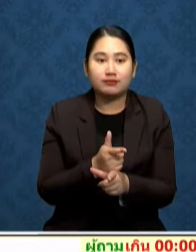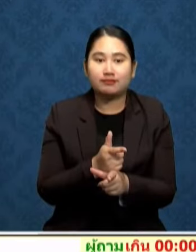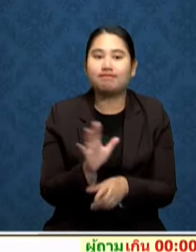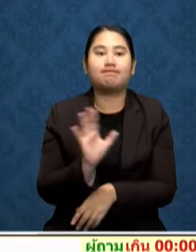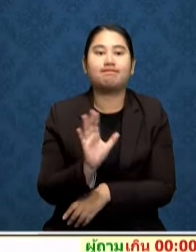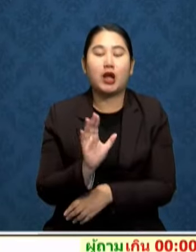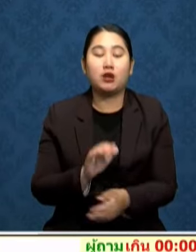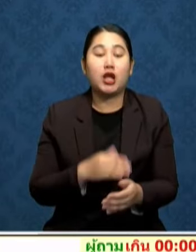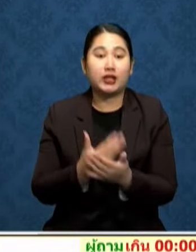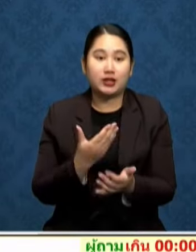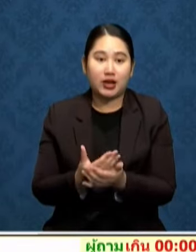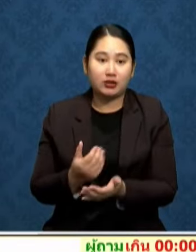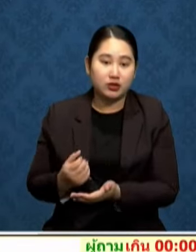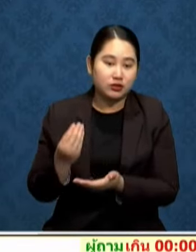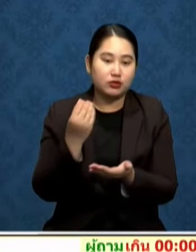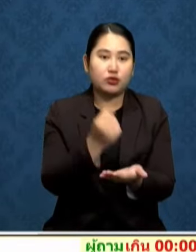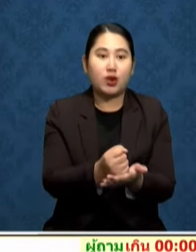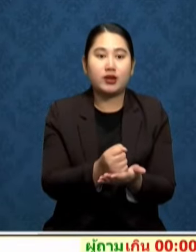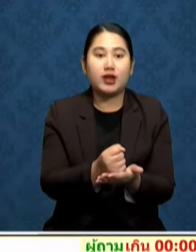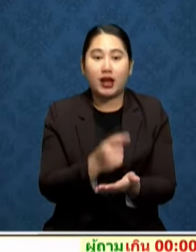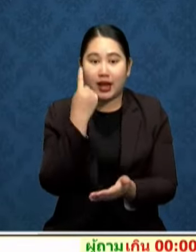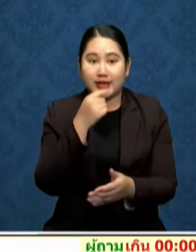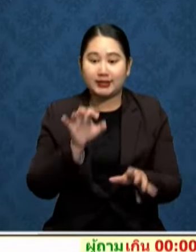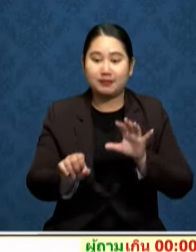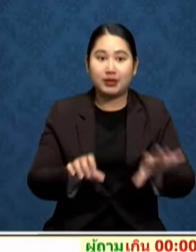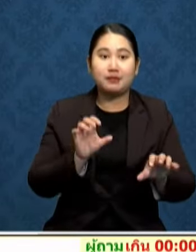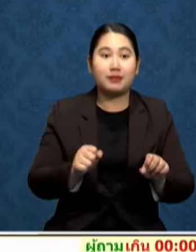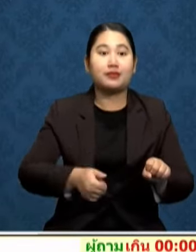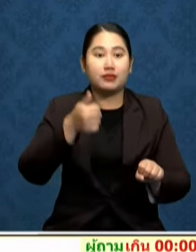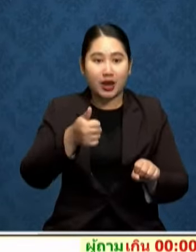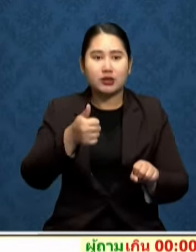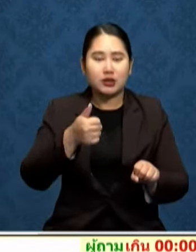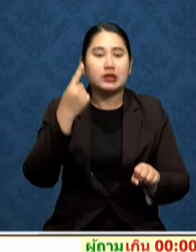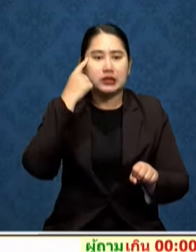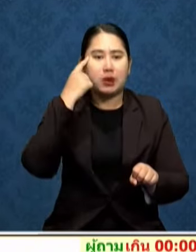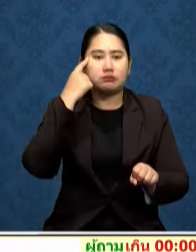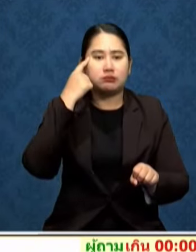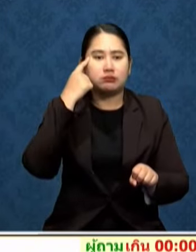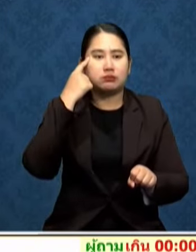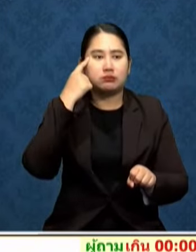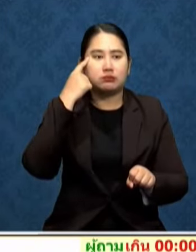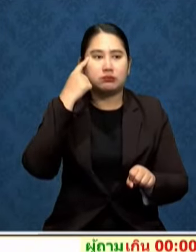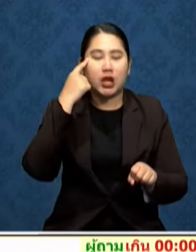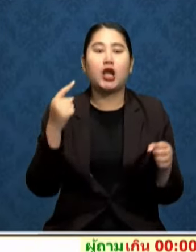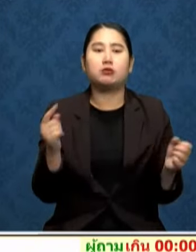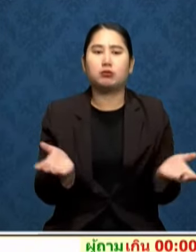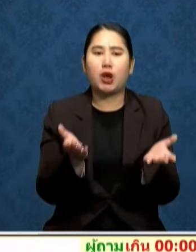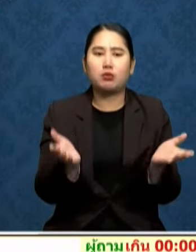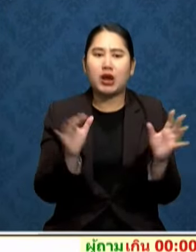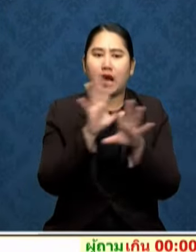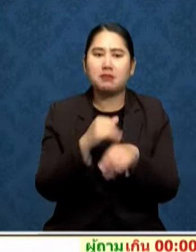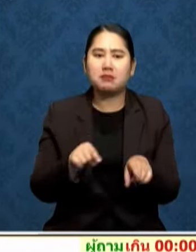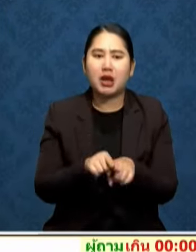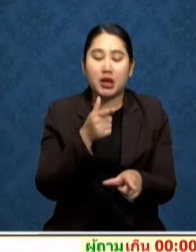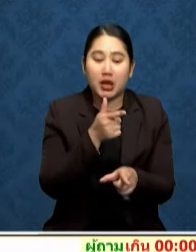เพิ่มเงินให้กับคนที่จับได้เนี่ยผมมองว่ามันจะเป็นการที่เราจะไปสนับสนุนให้มี